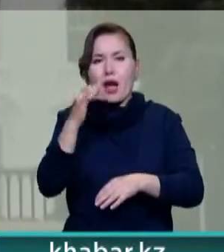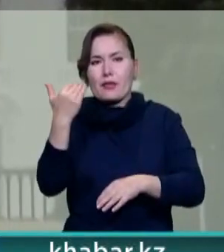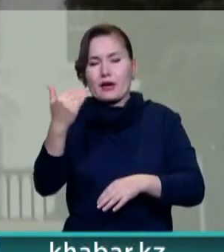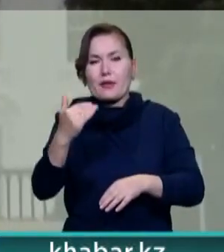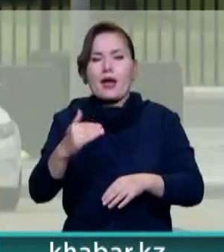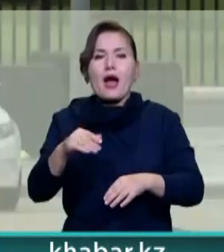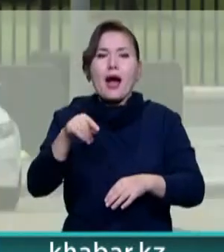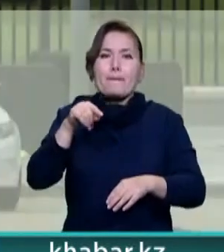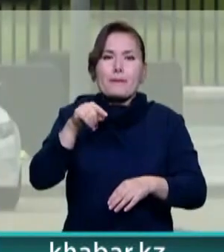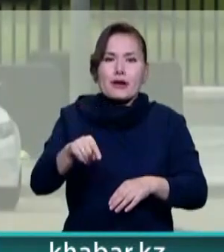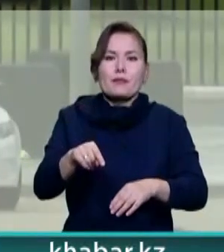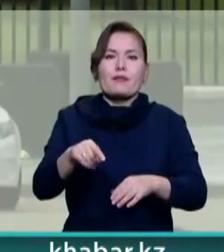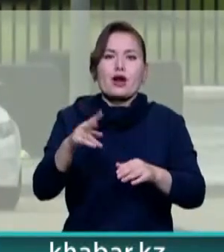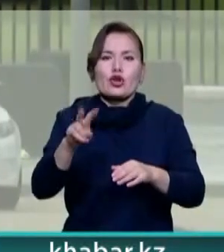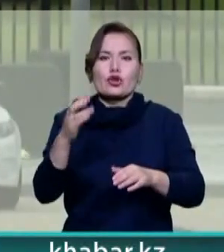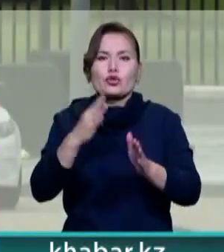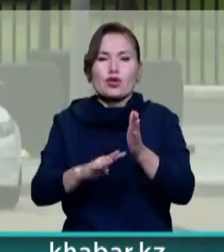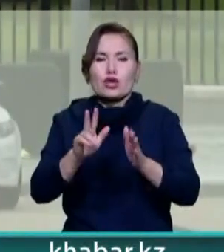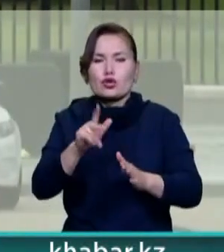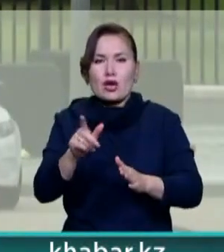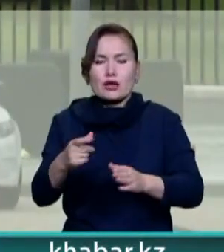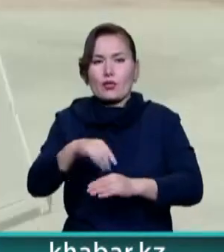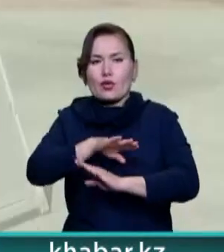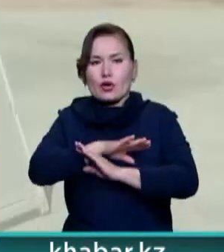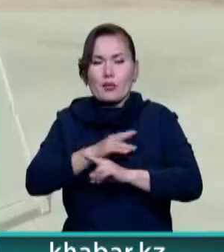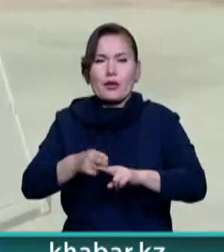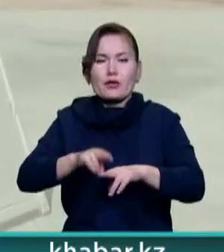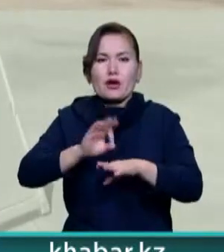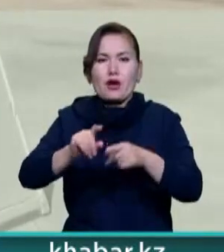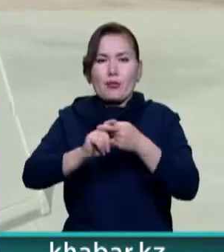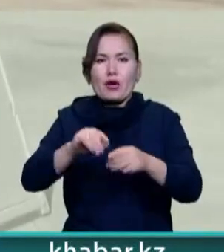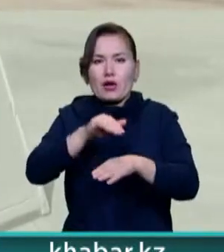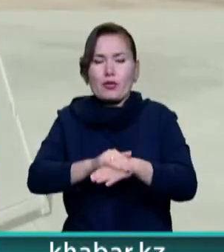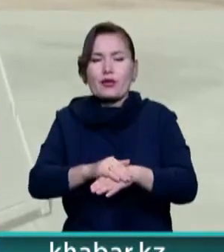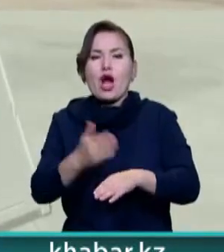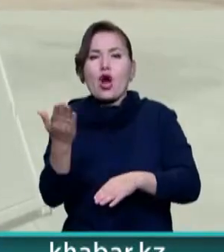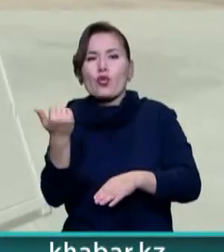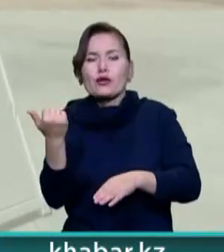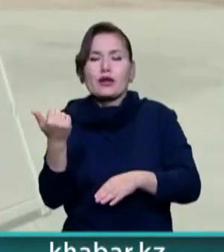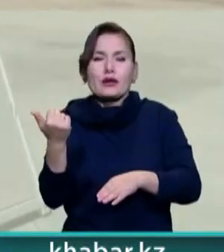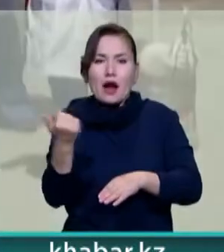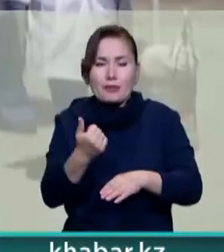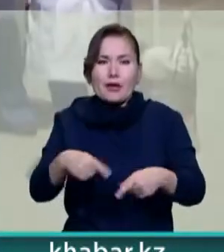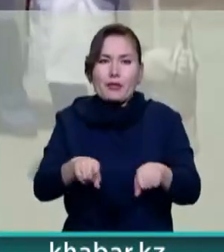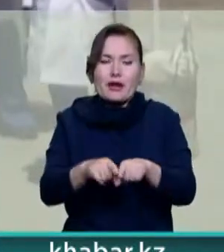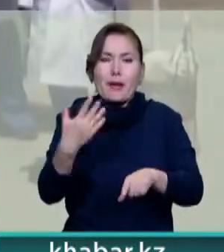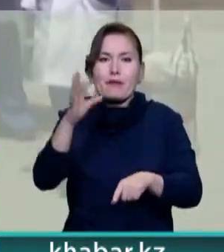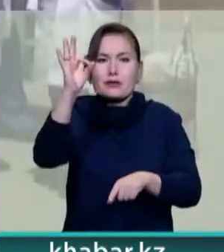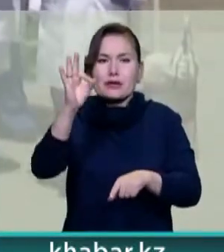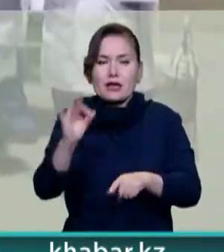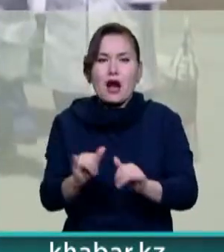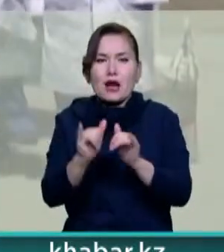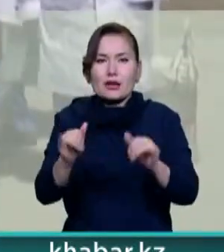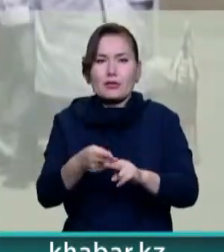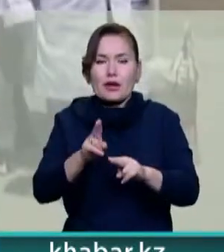COVID-19-дан 1293 науқас көз жұмған. Вирус жұқтыру көрсеткіші де өткен аптамен салыстырғанда 5%-ке